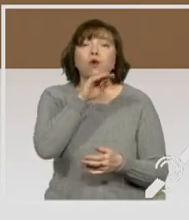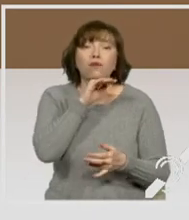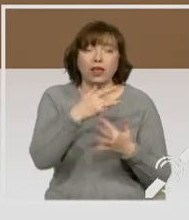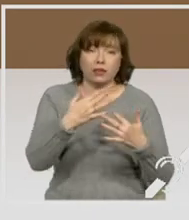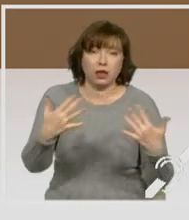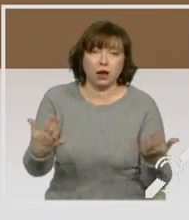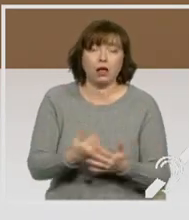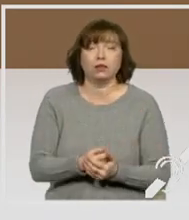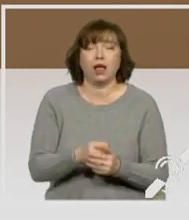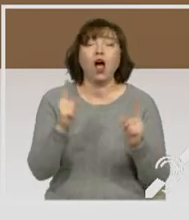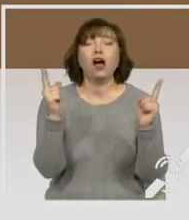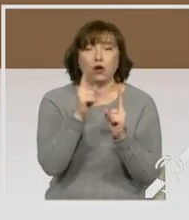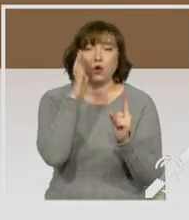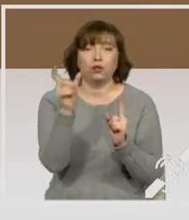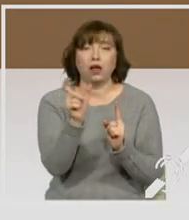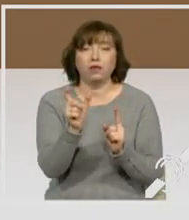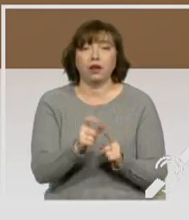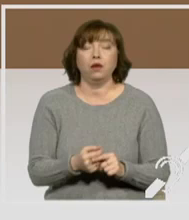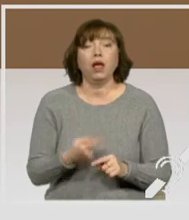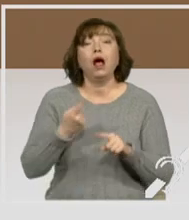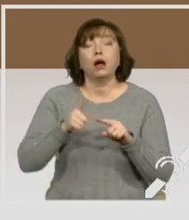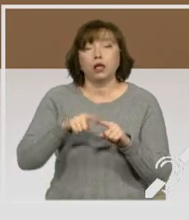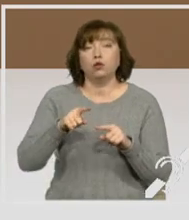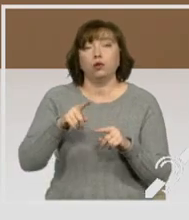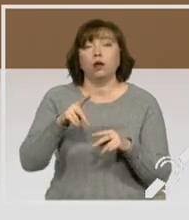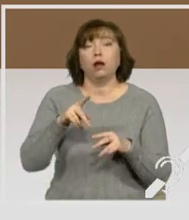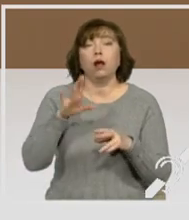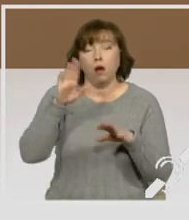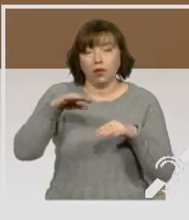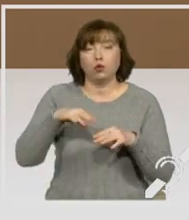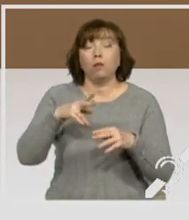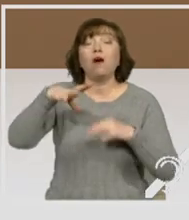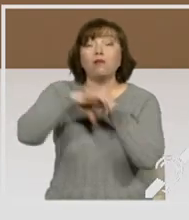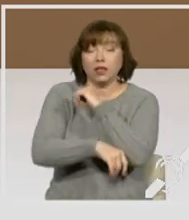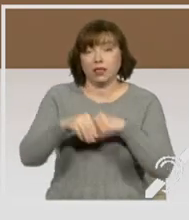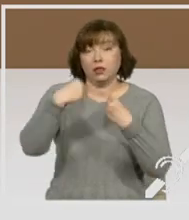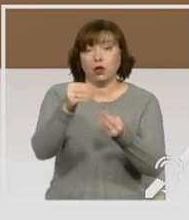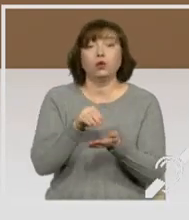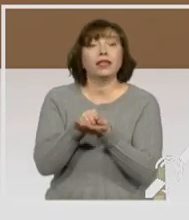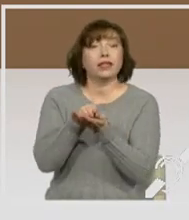profesionalizare de perioadă scurtă, care se încheie cu un certificat de